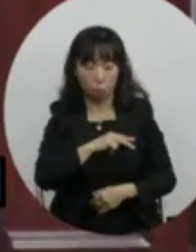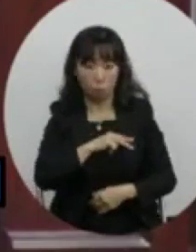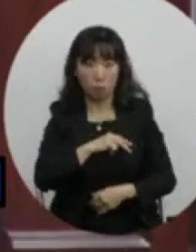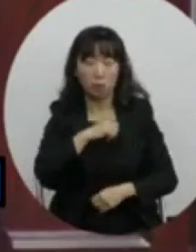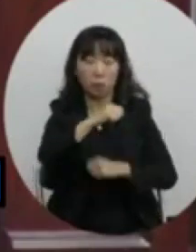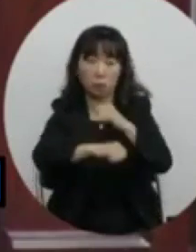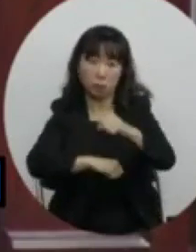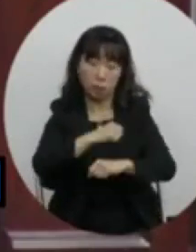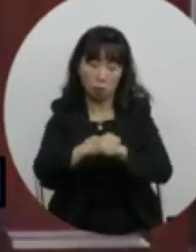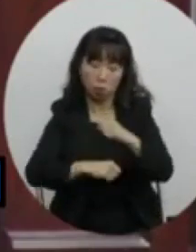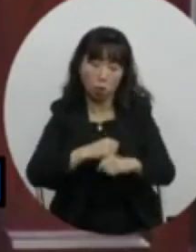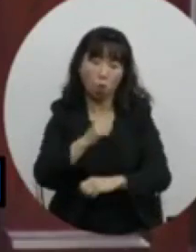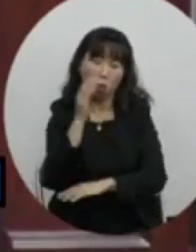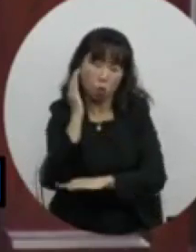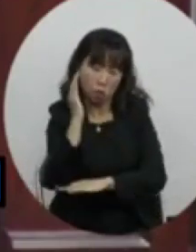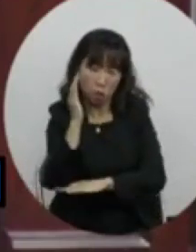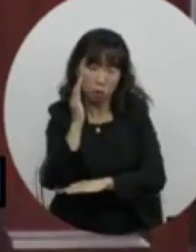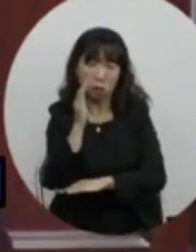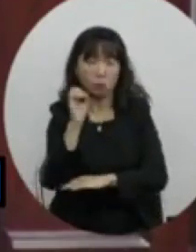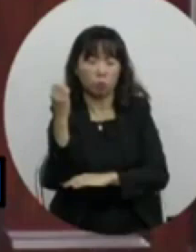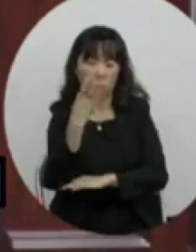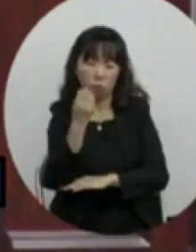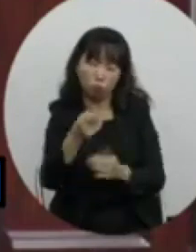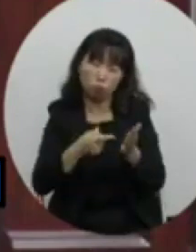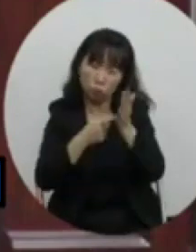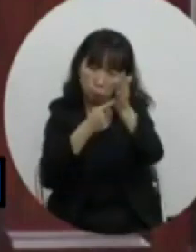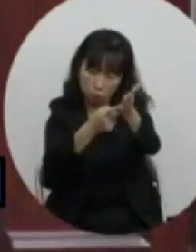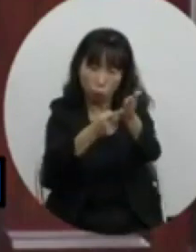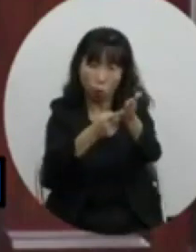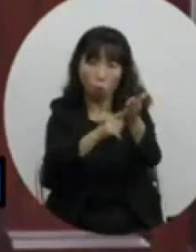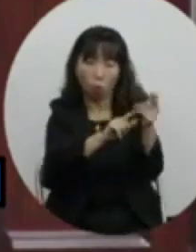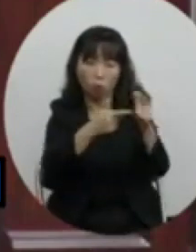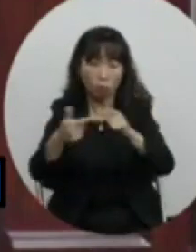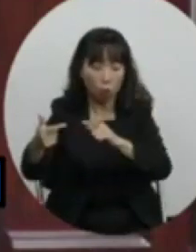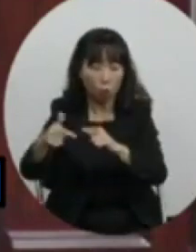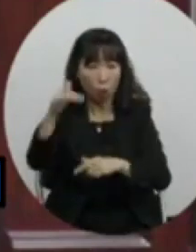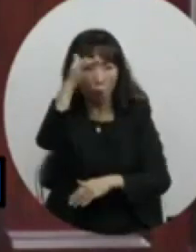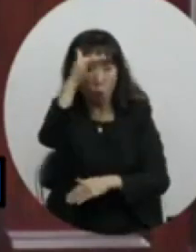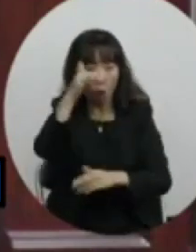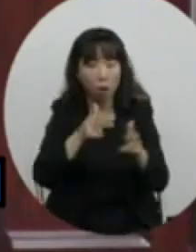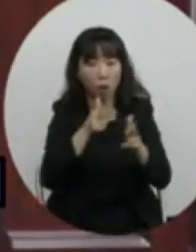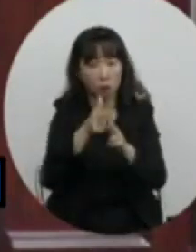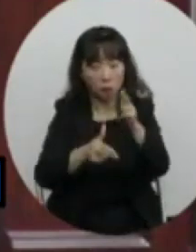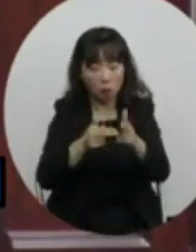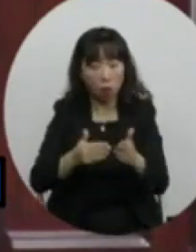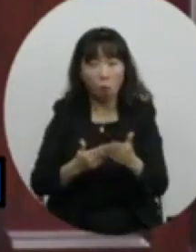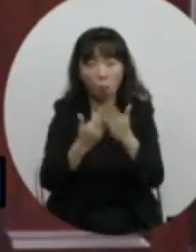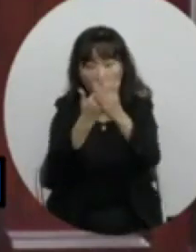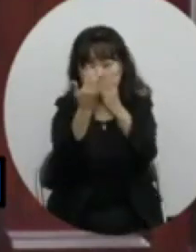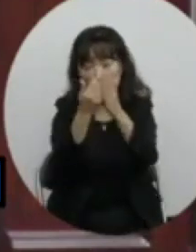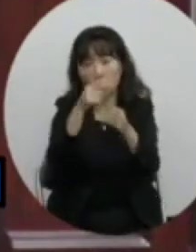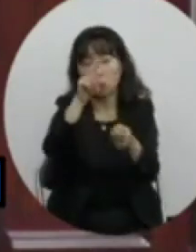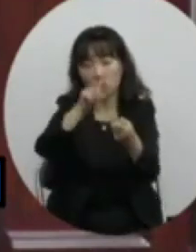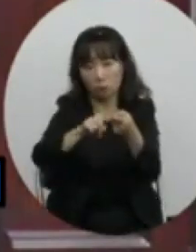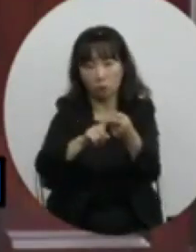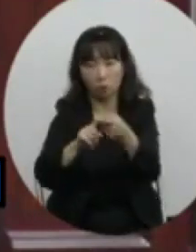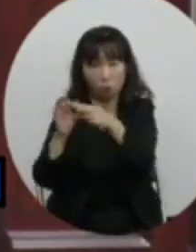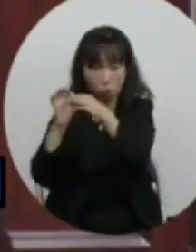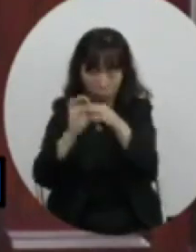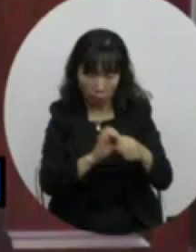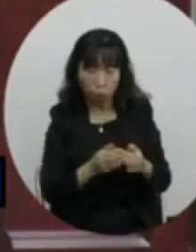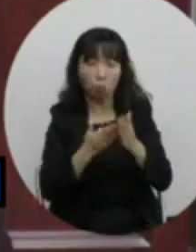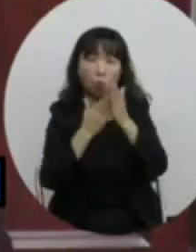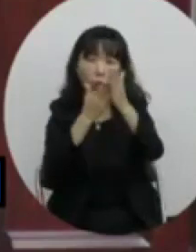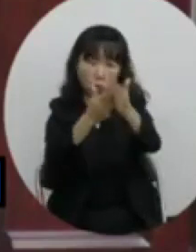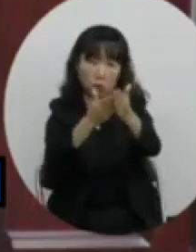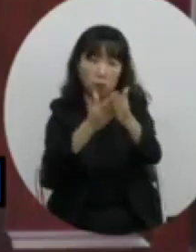자유발언, 시정질문, 언론사 기구 등을 통해 여주의 관광산업 육성 방향에 대해서도 수없이 많이 제안을